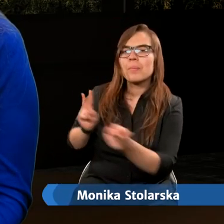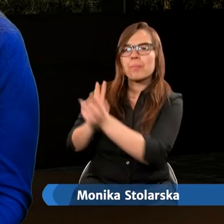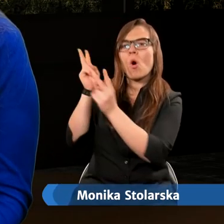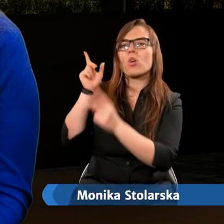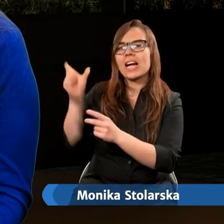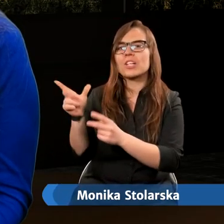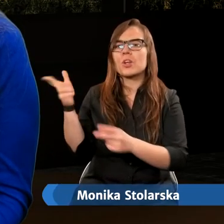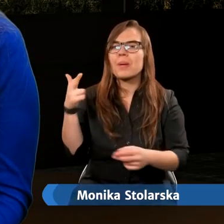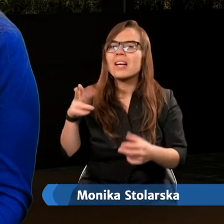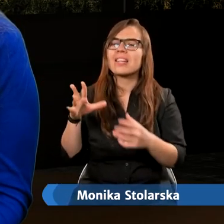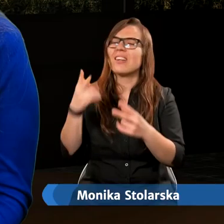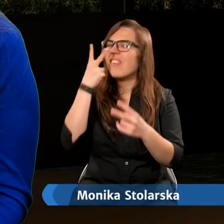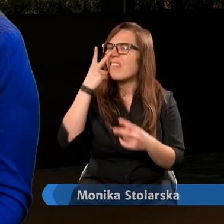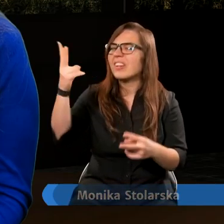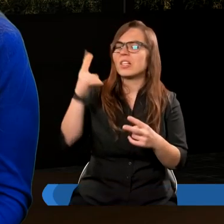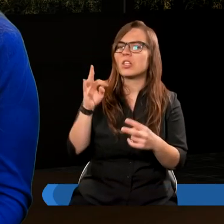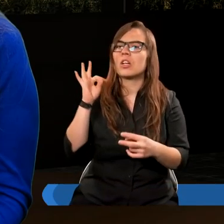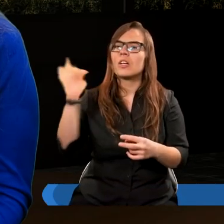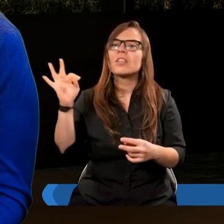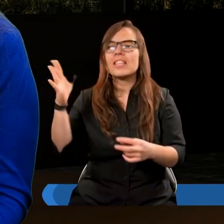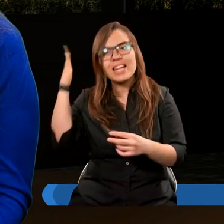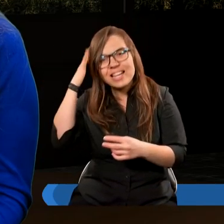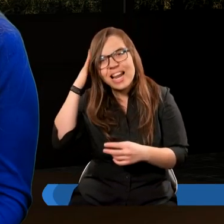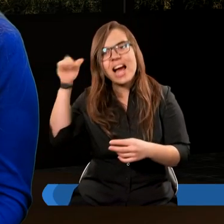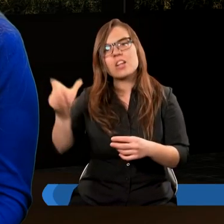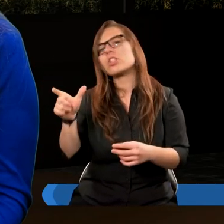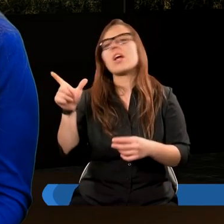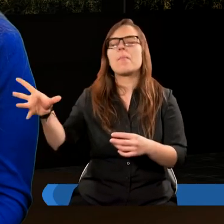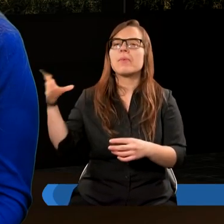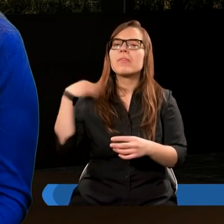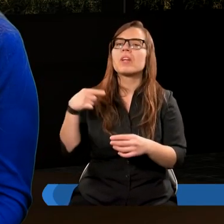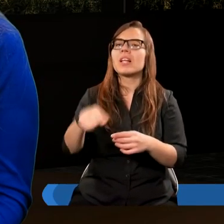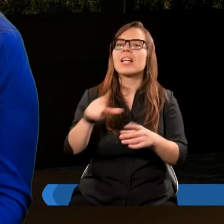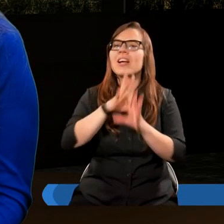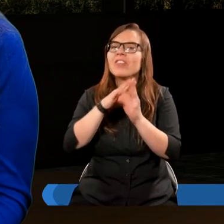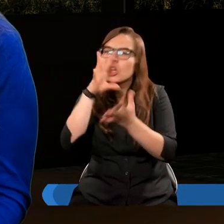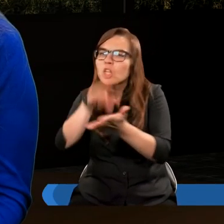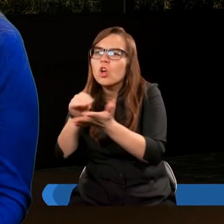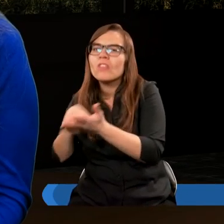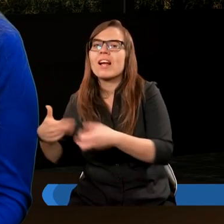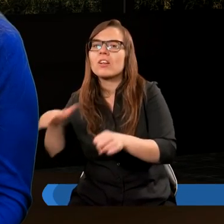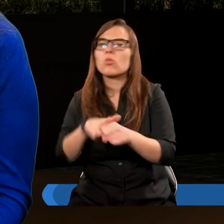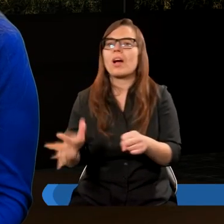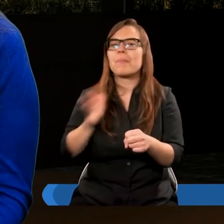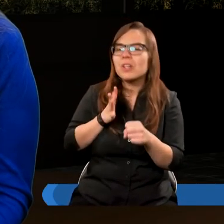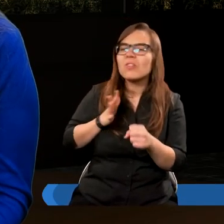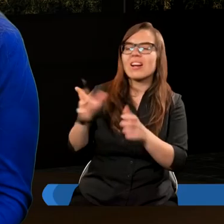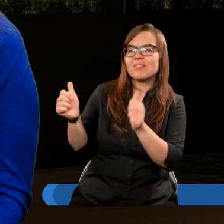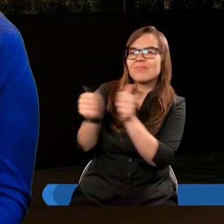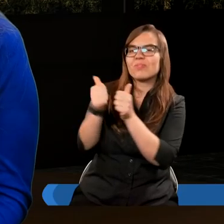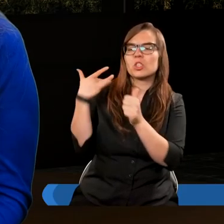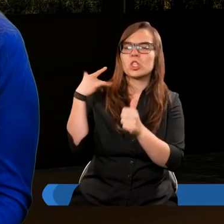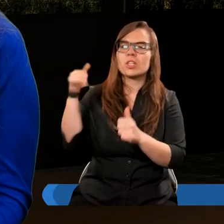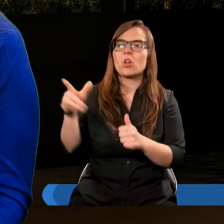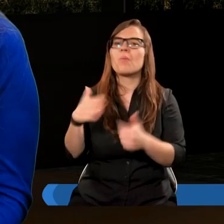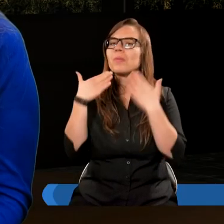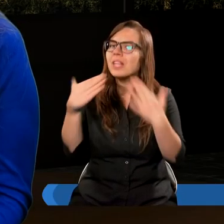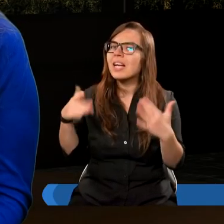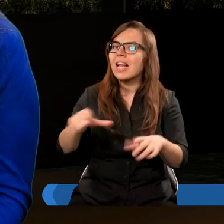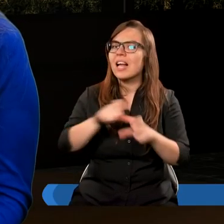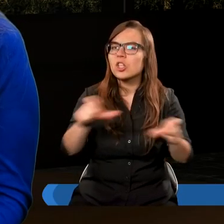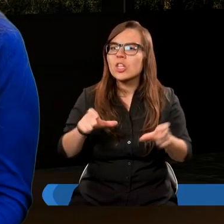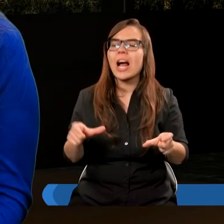kiedyś i widzieć i znać Ciebie od tych wszystkich właśnie doświadczeń, które przeżywaliśmy. Dziękujemy Ci Panie za ten